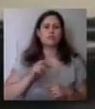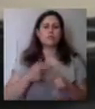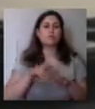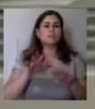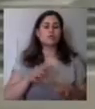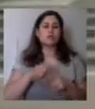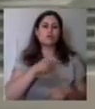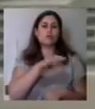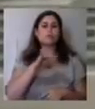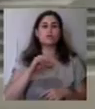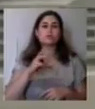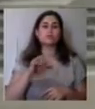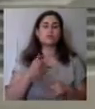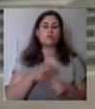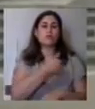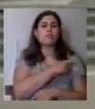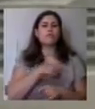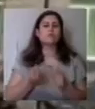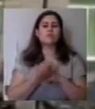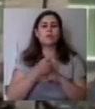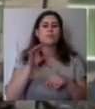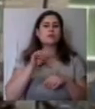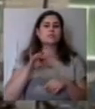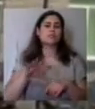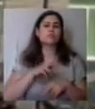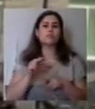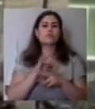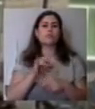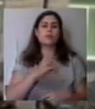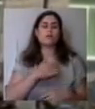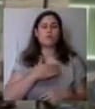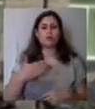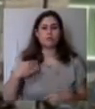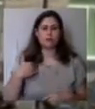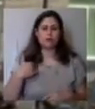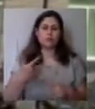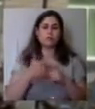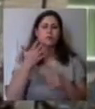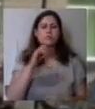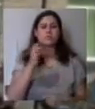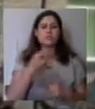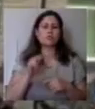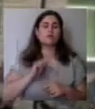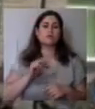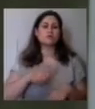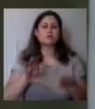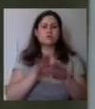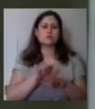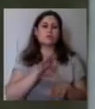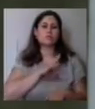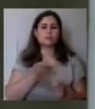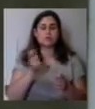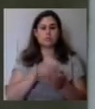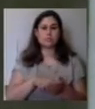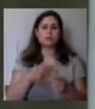імені Лучанського. Хворим виявився пацієнт, якого лікували від пневмонії. 5 серпня роботу медичного закладу було призупинено